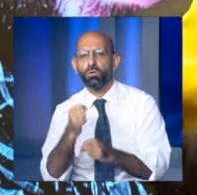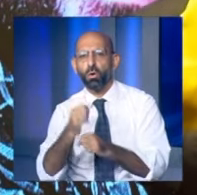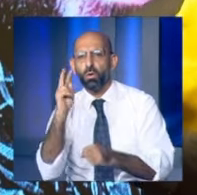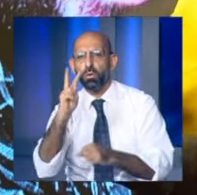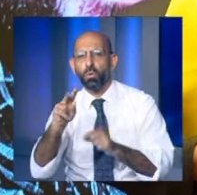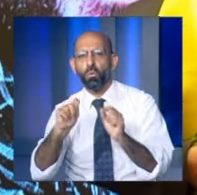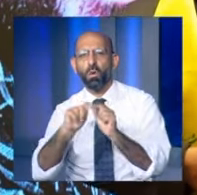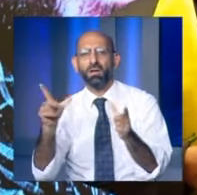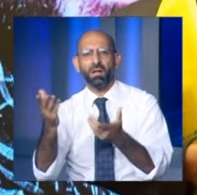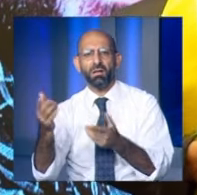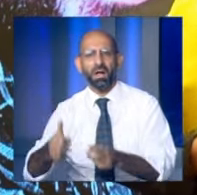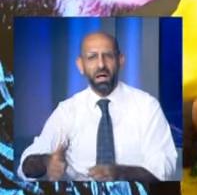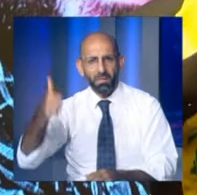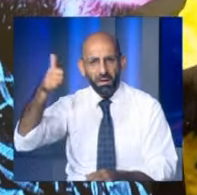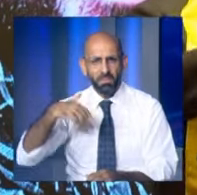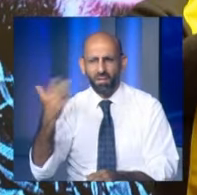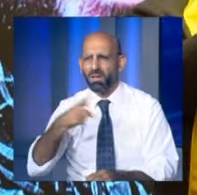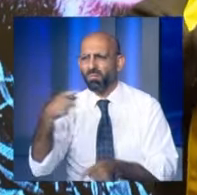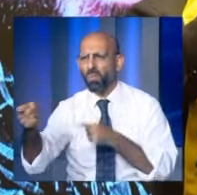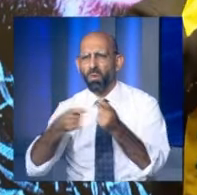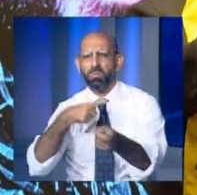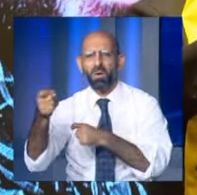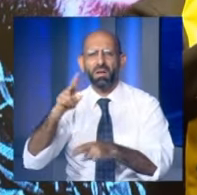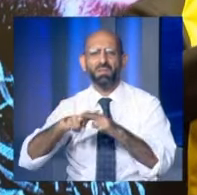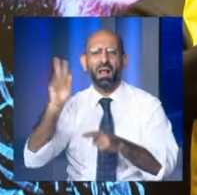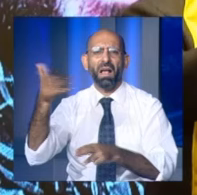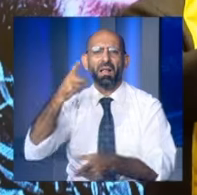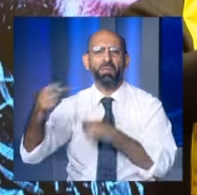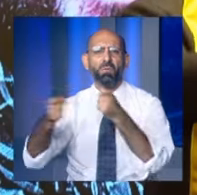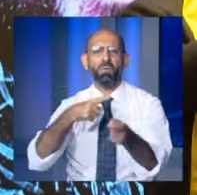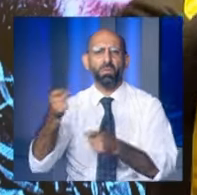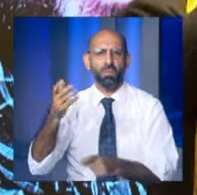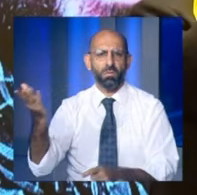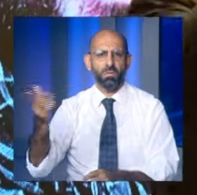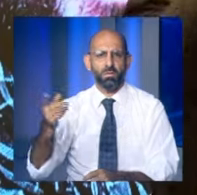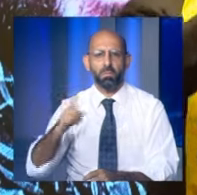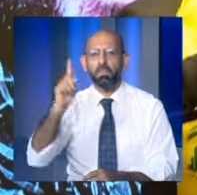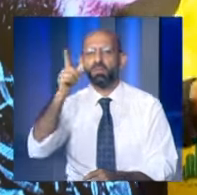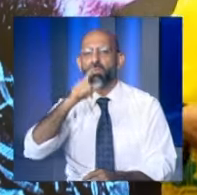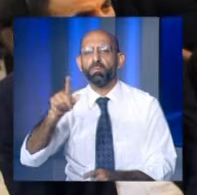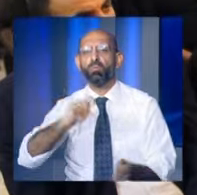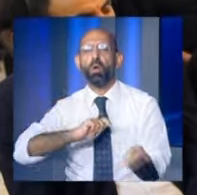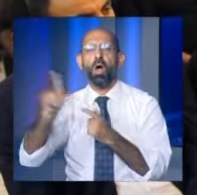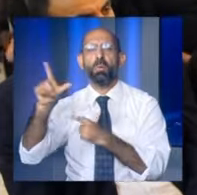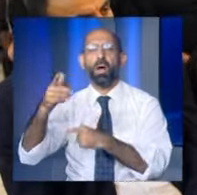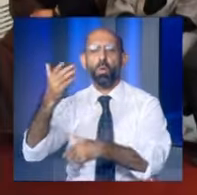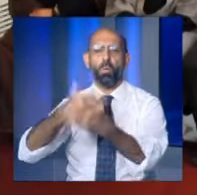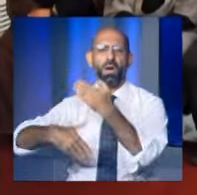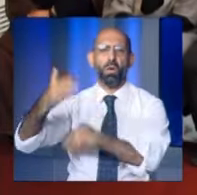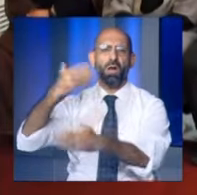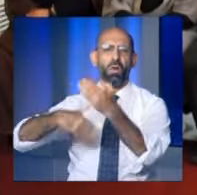والقتل العشوائي. وكل من هذه الأساليب لا يحقق نصرا. لم